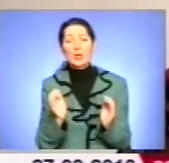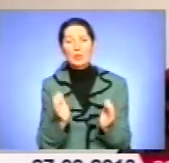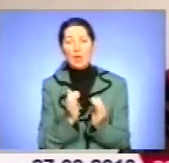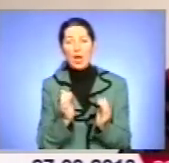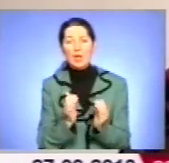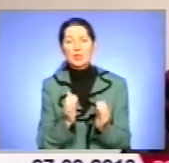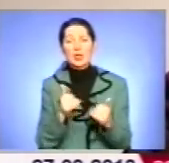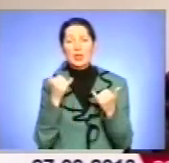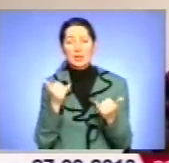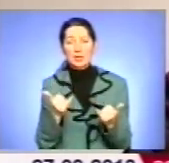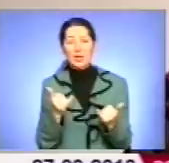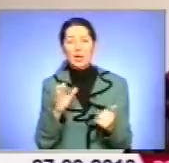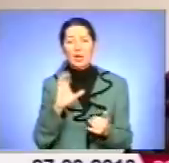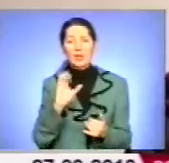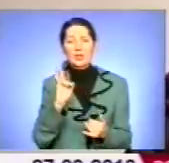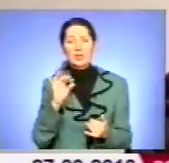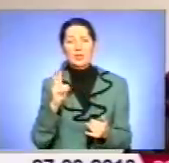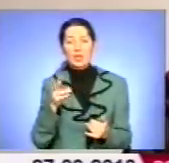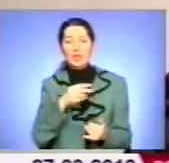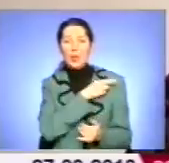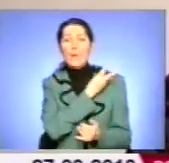зберігається і зараз в Санкт-Петербурзі в